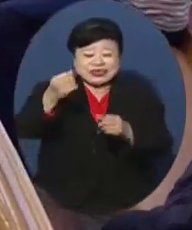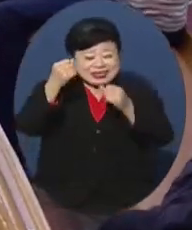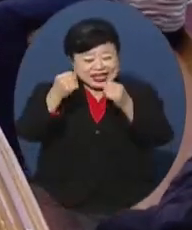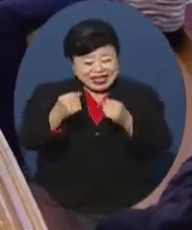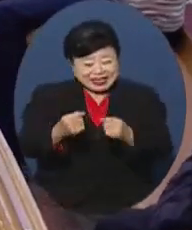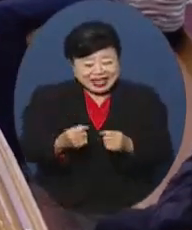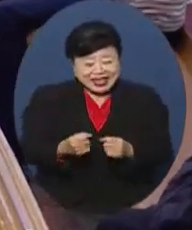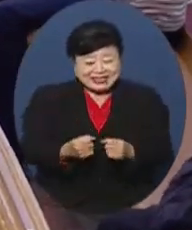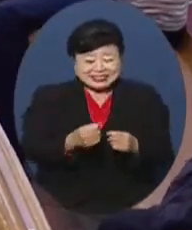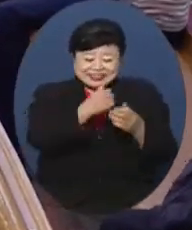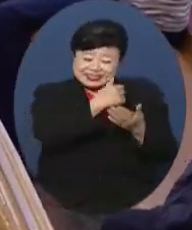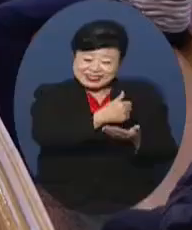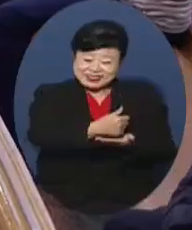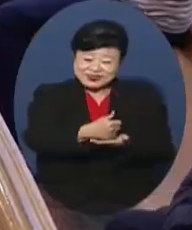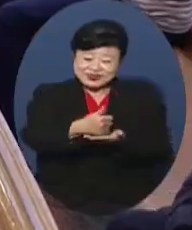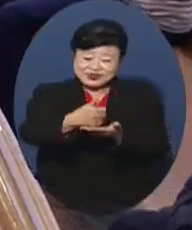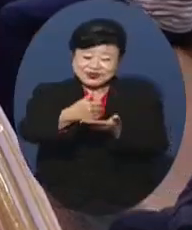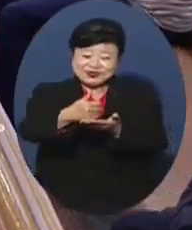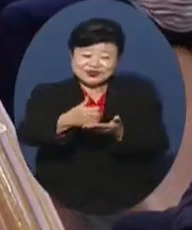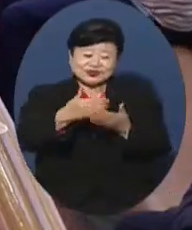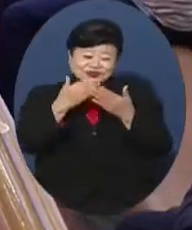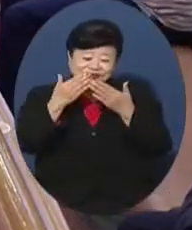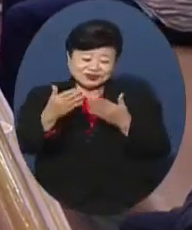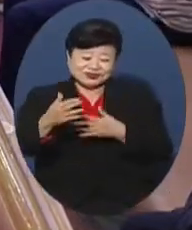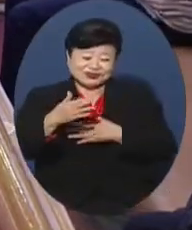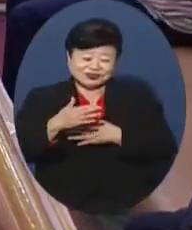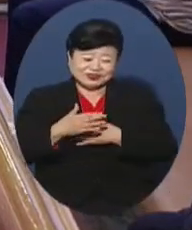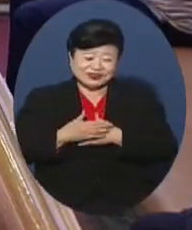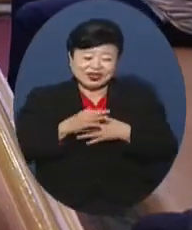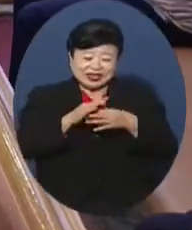파도 위에 계신 주